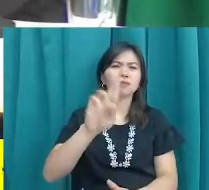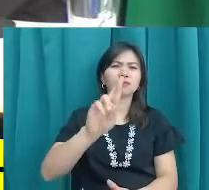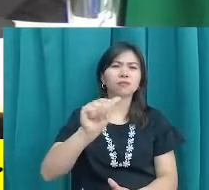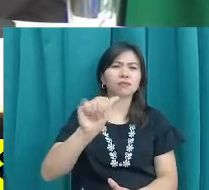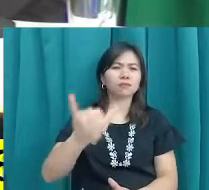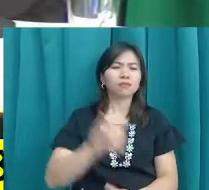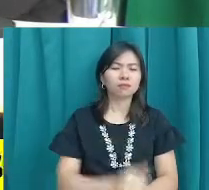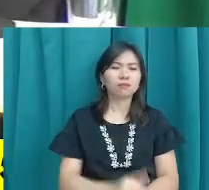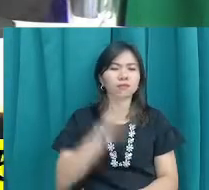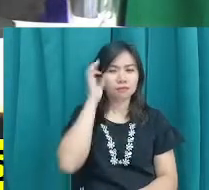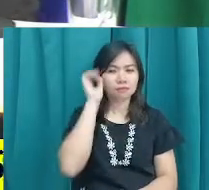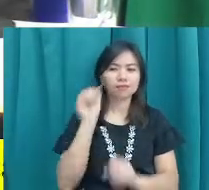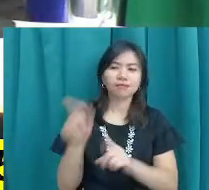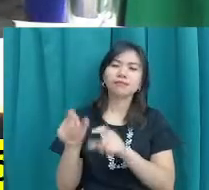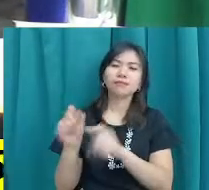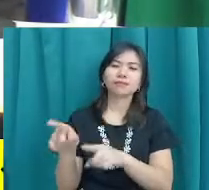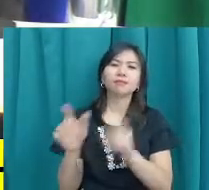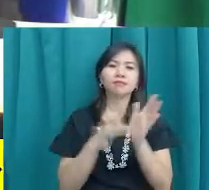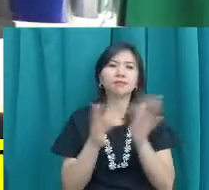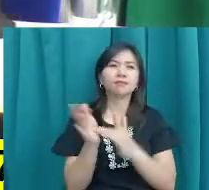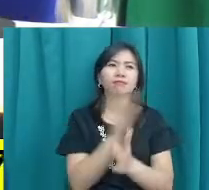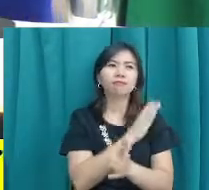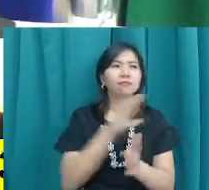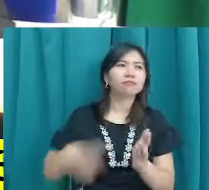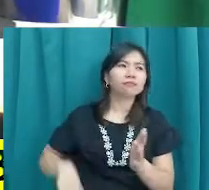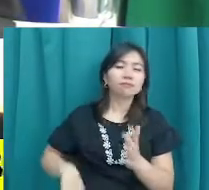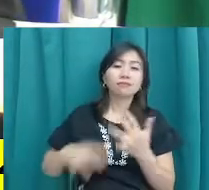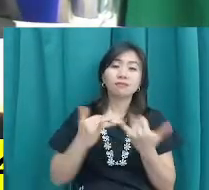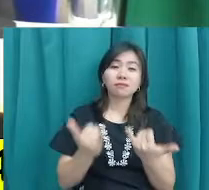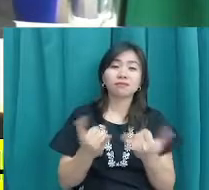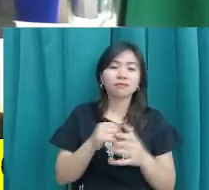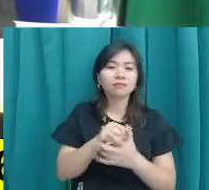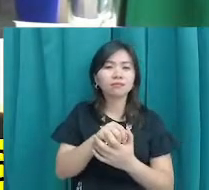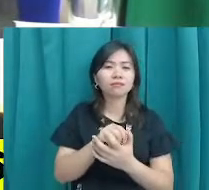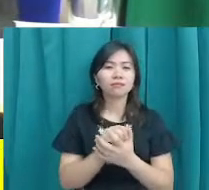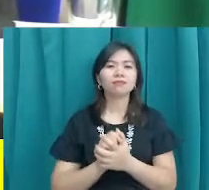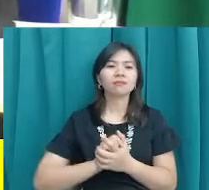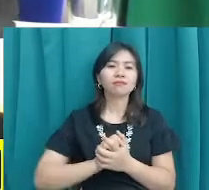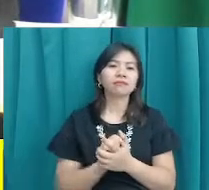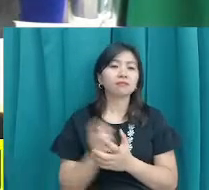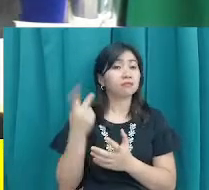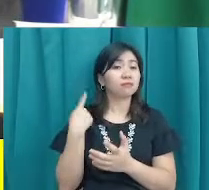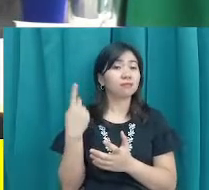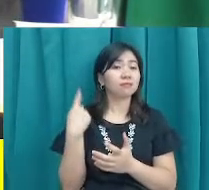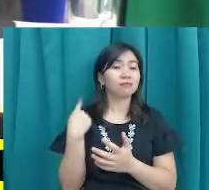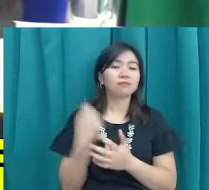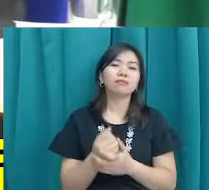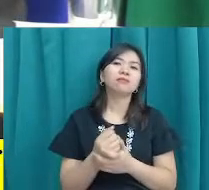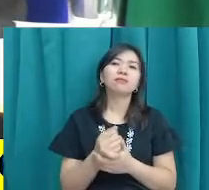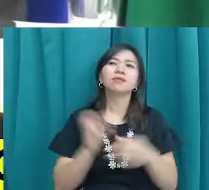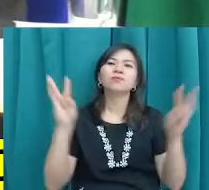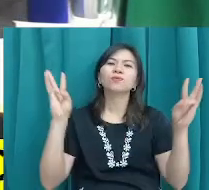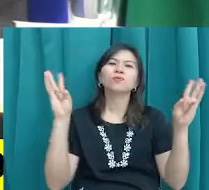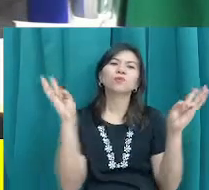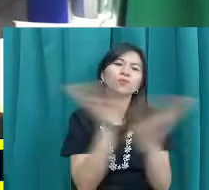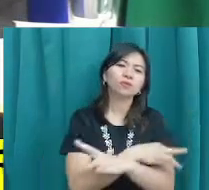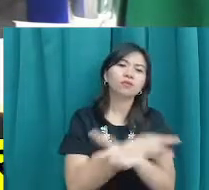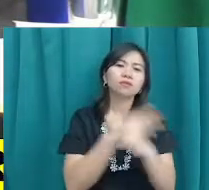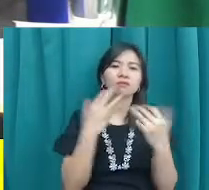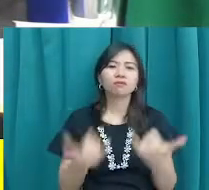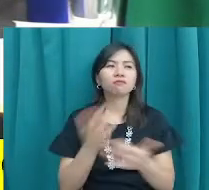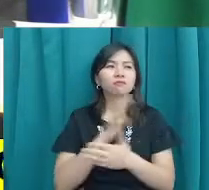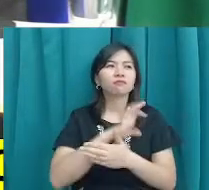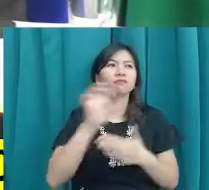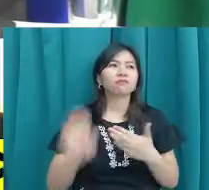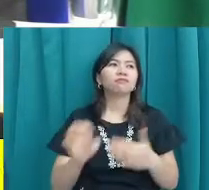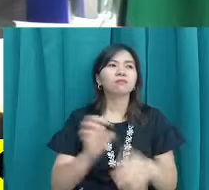Binenta niya na ang Panginoon Hesus Kristo. Lala ng katapusan. Aha! Malala pang katapusan nito. Mm. You see? Ang katapusan nito